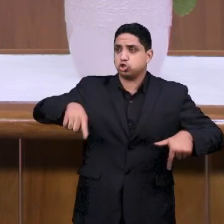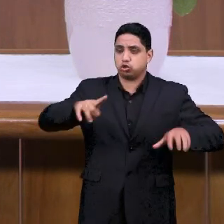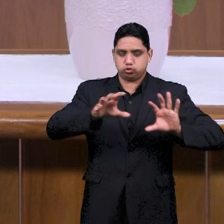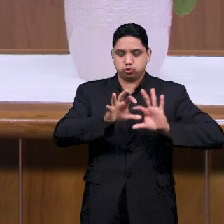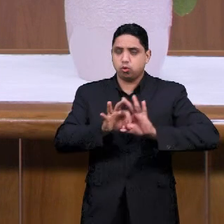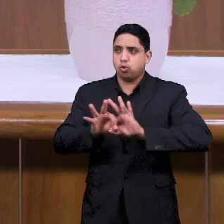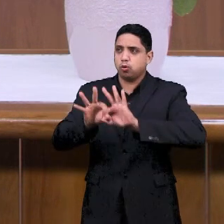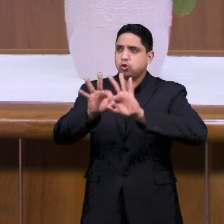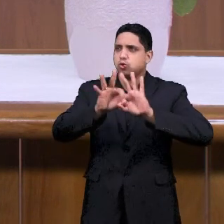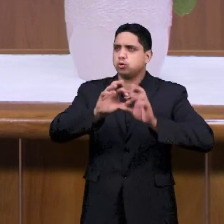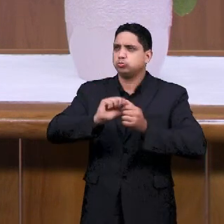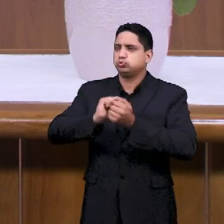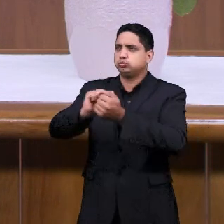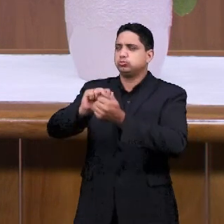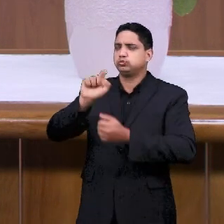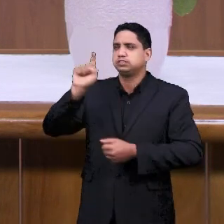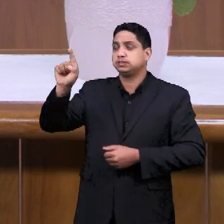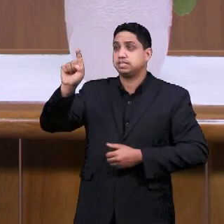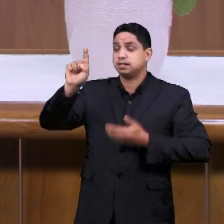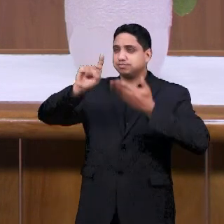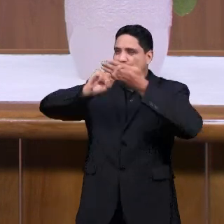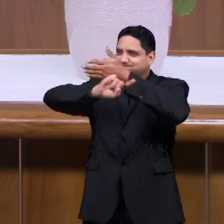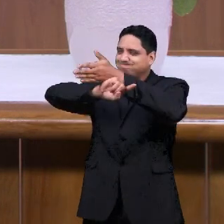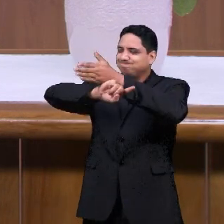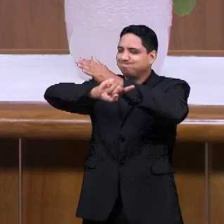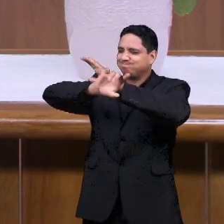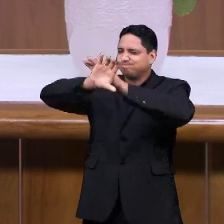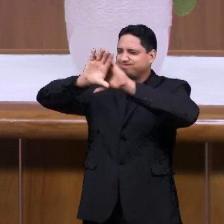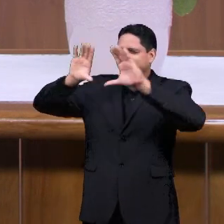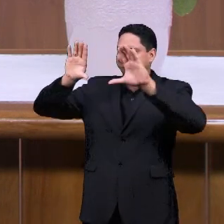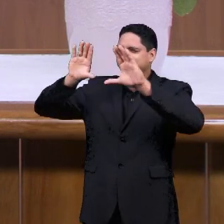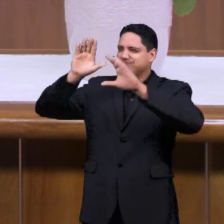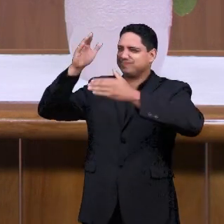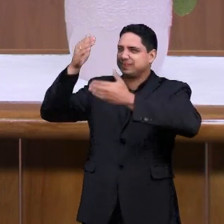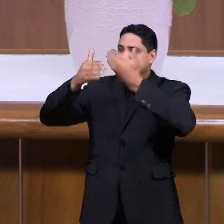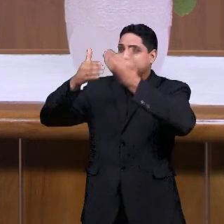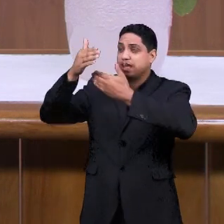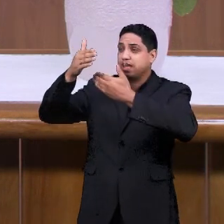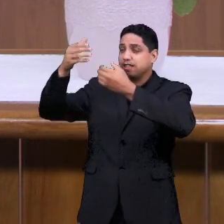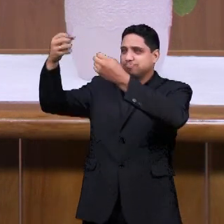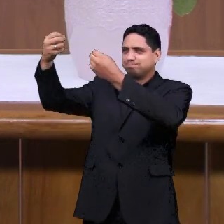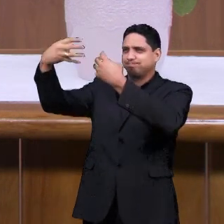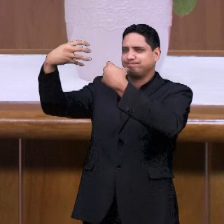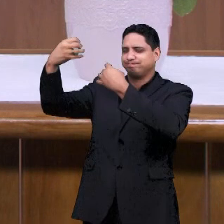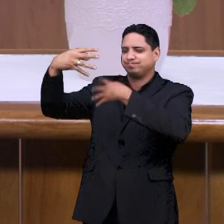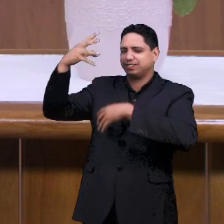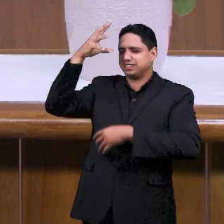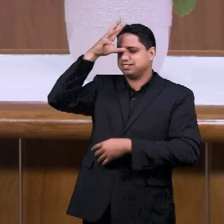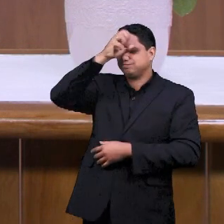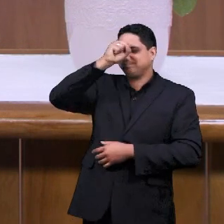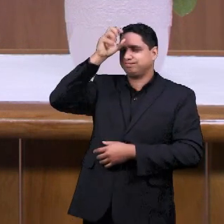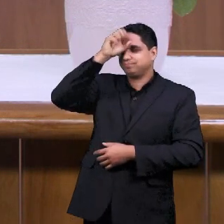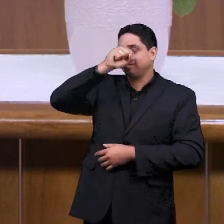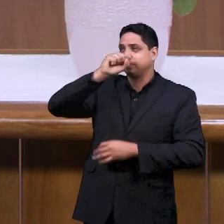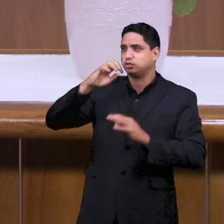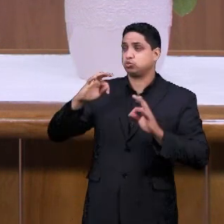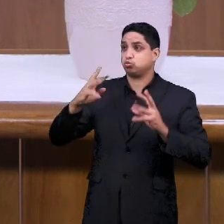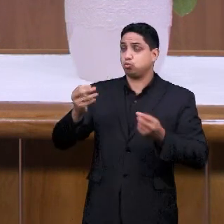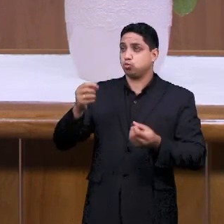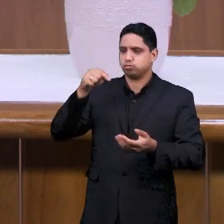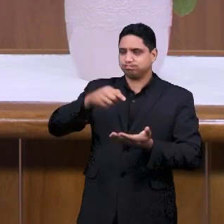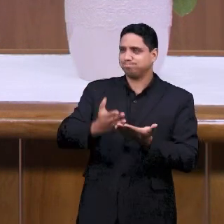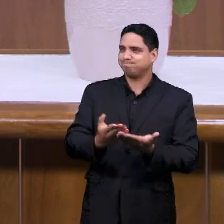toi, accès à ta présence, et ainsi, Seigneur, nous puissions apprendre de toi ce matin ta parole,